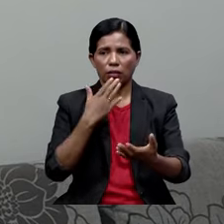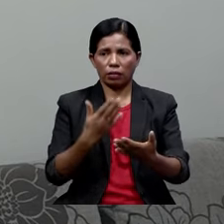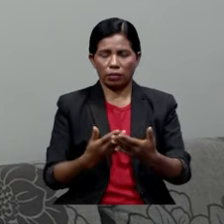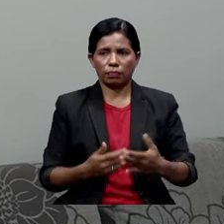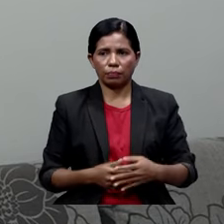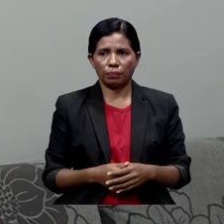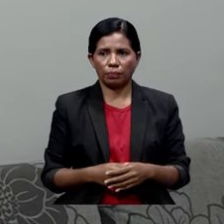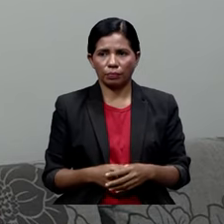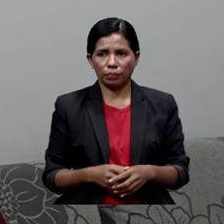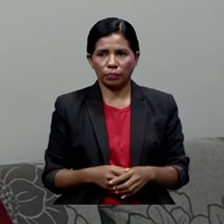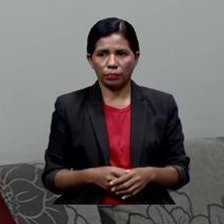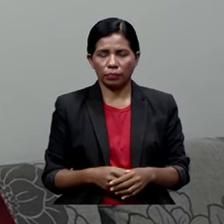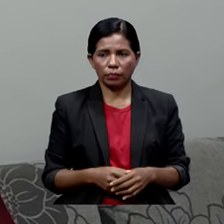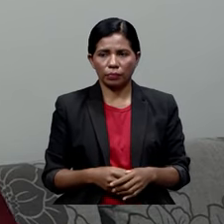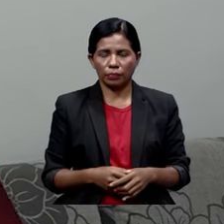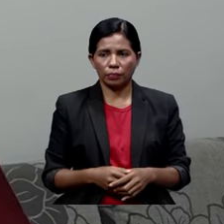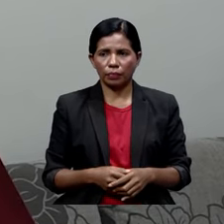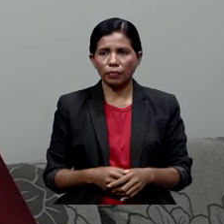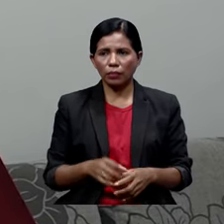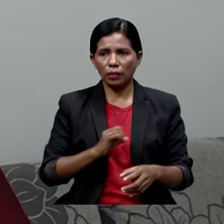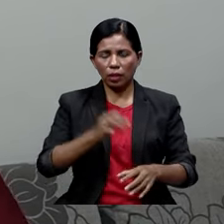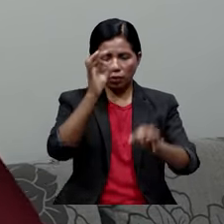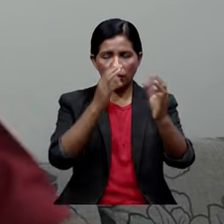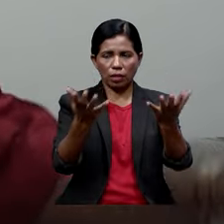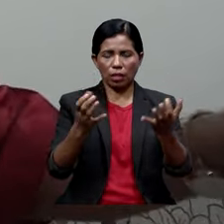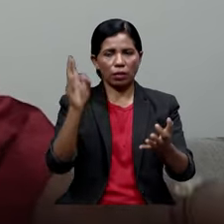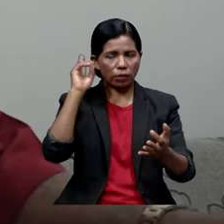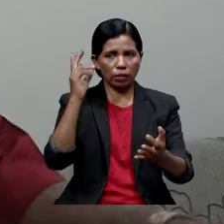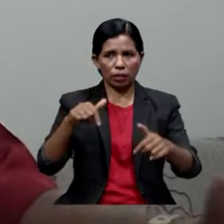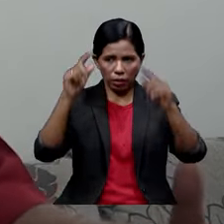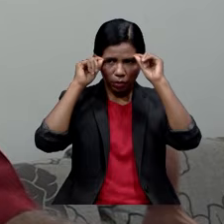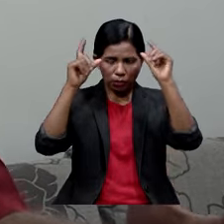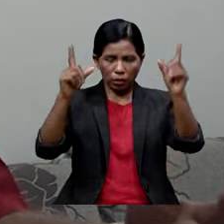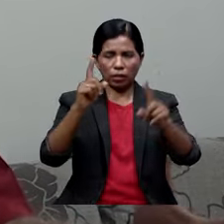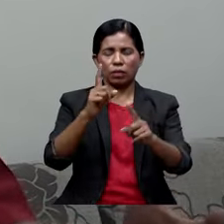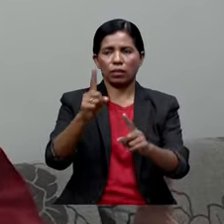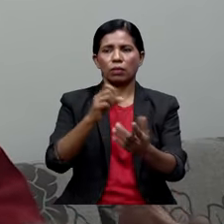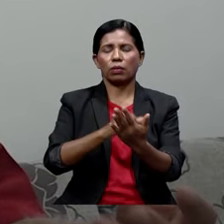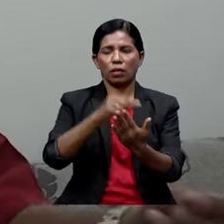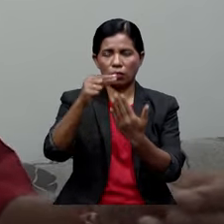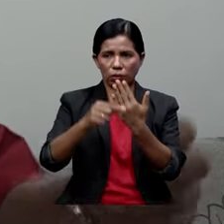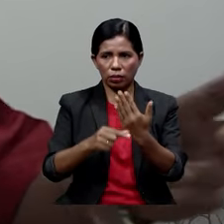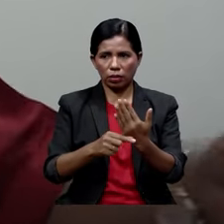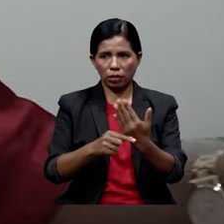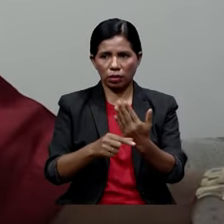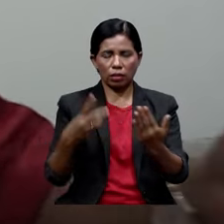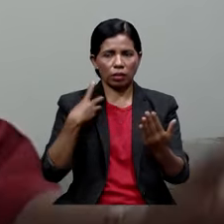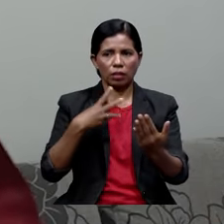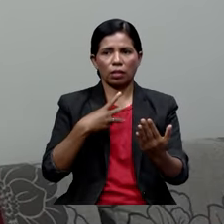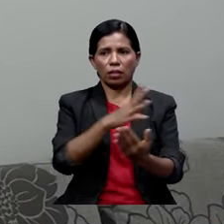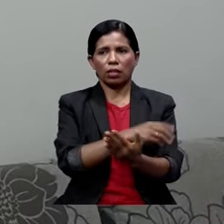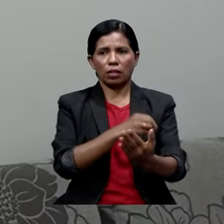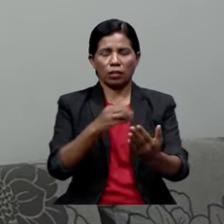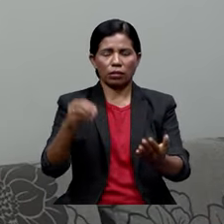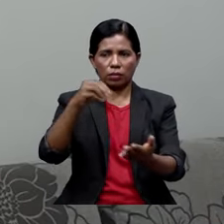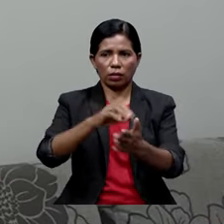itu sehingga saya sekarang dengar bahwa di timorest ini sudah sejak 1 Agustus sudah screen apa segala